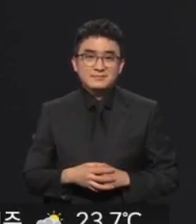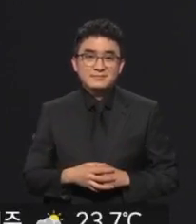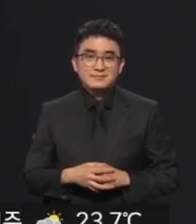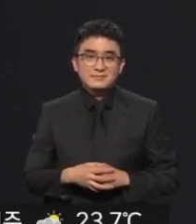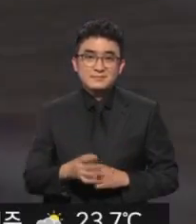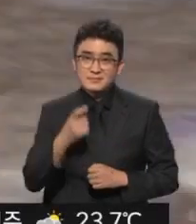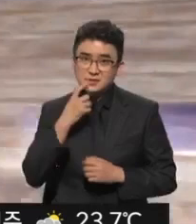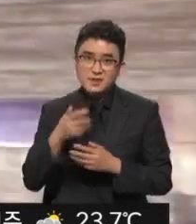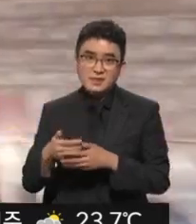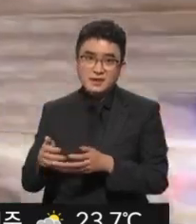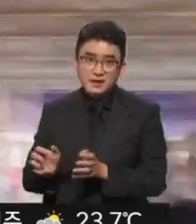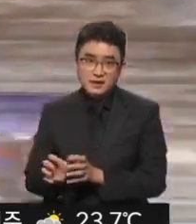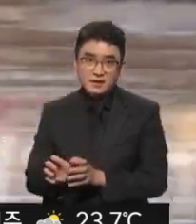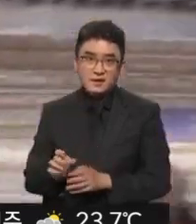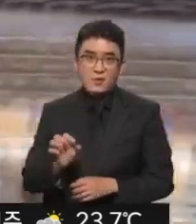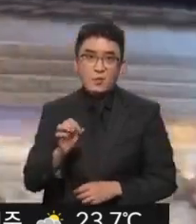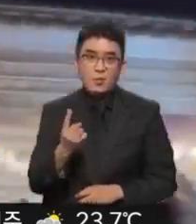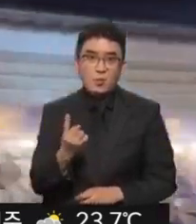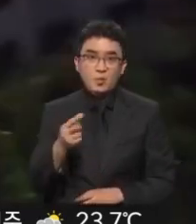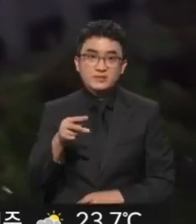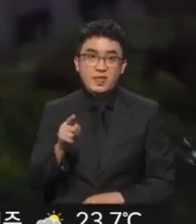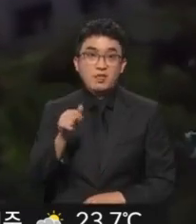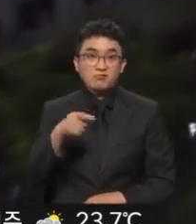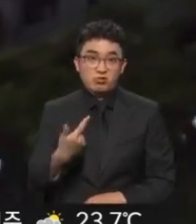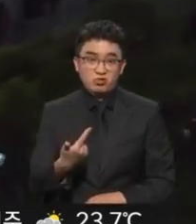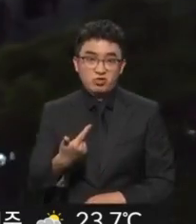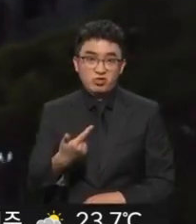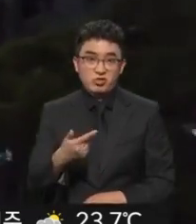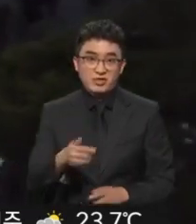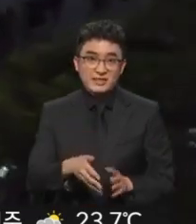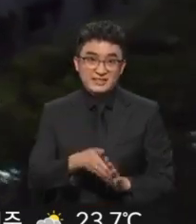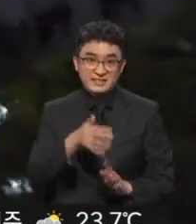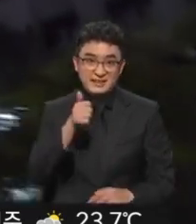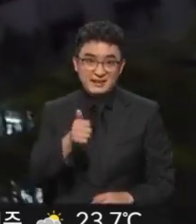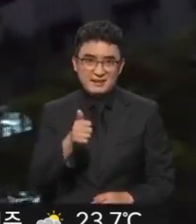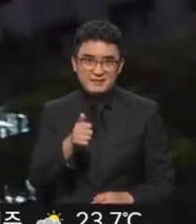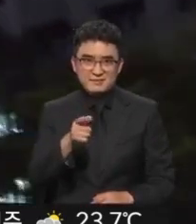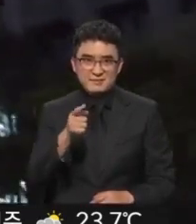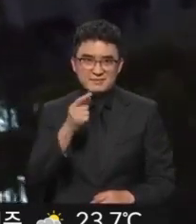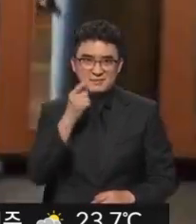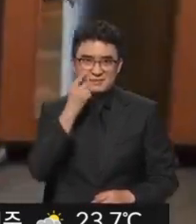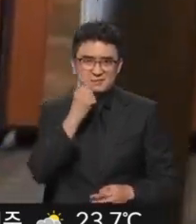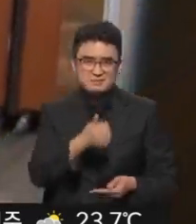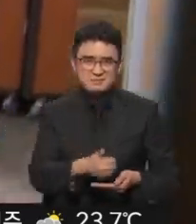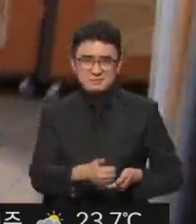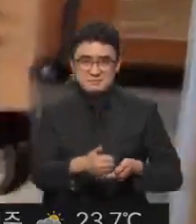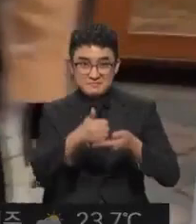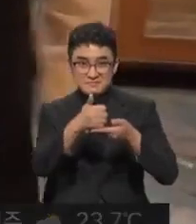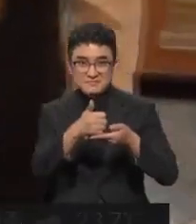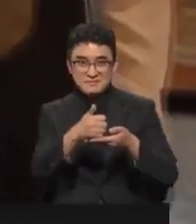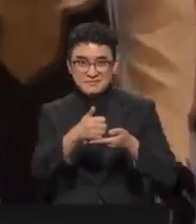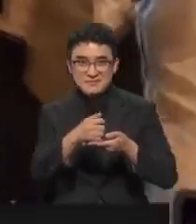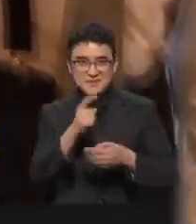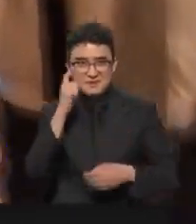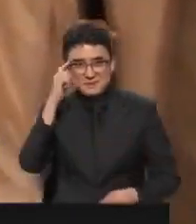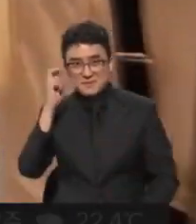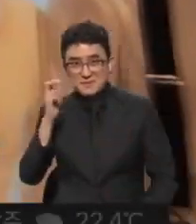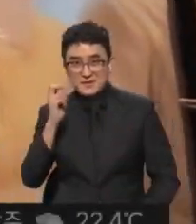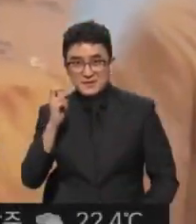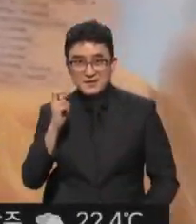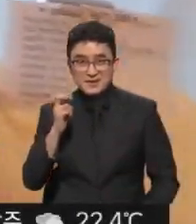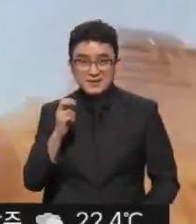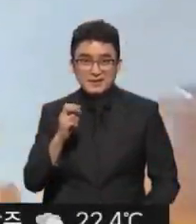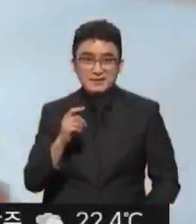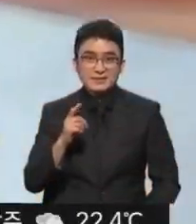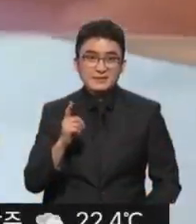근데 뭐 민주당에서 오세훈 시장이 친일잔치를 벌인거다 서울의 역사에 일본의 작가를 입히려는 거냐